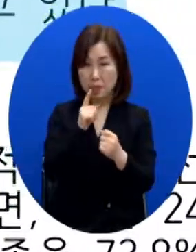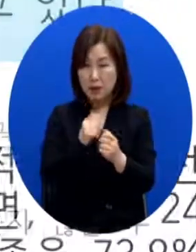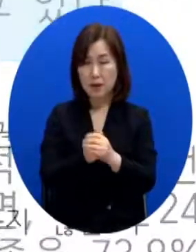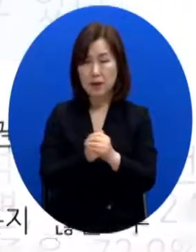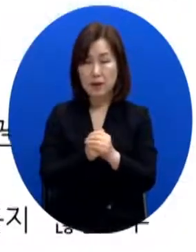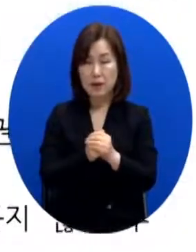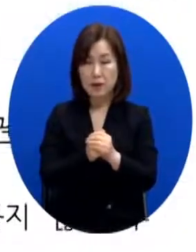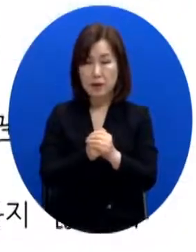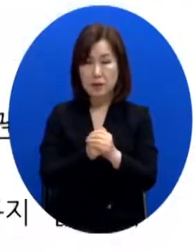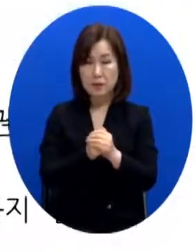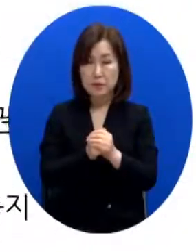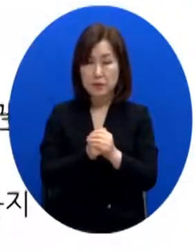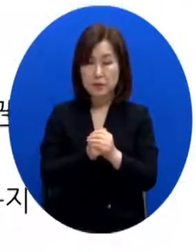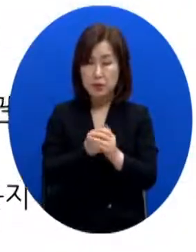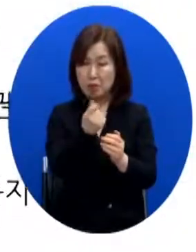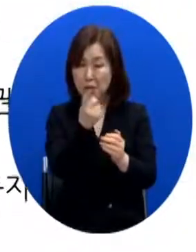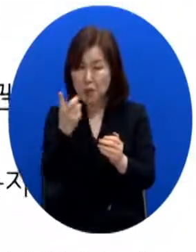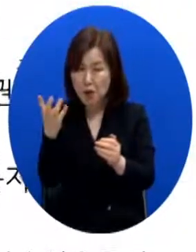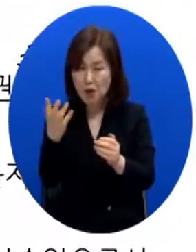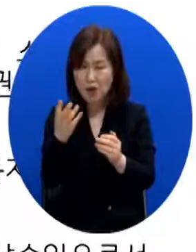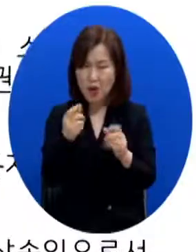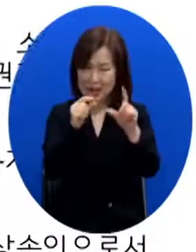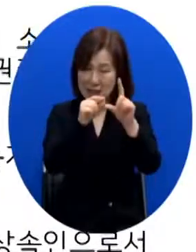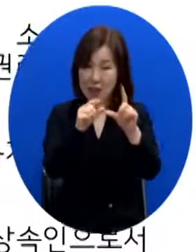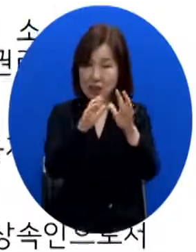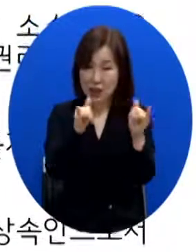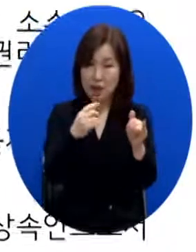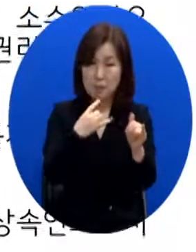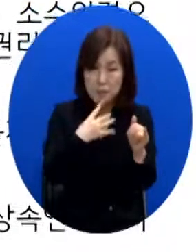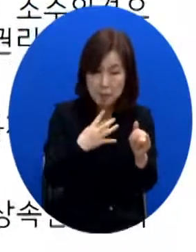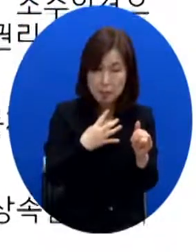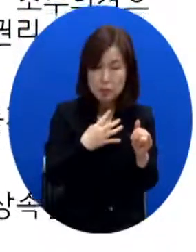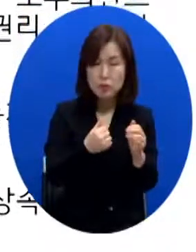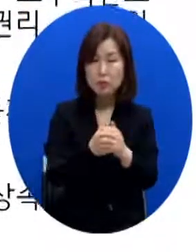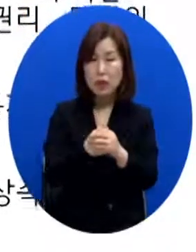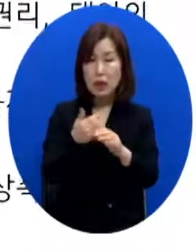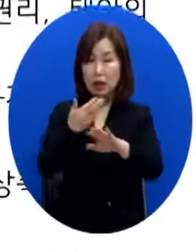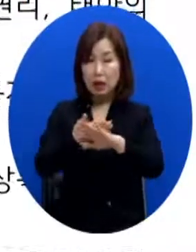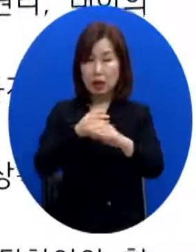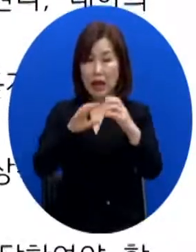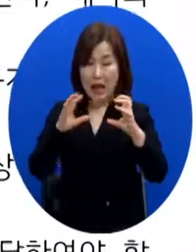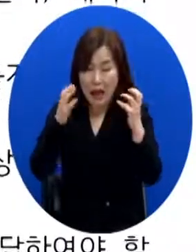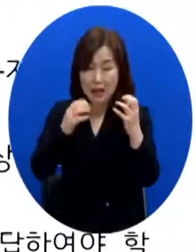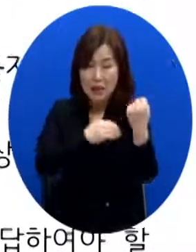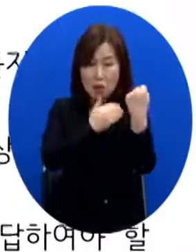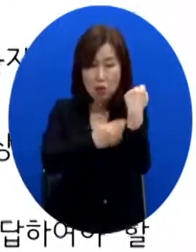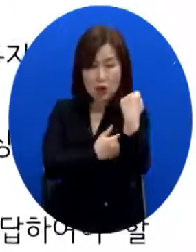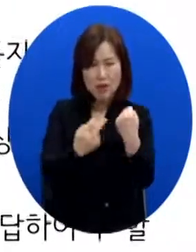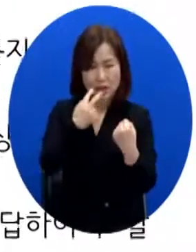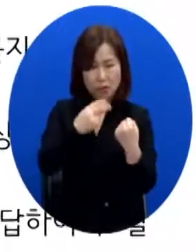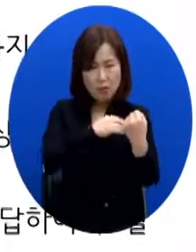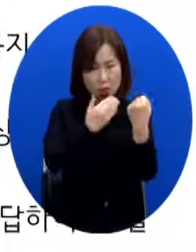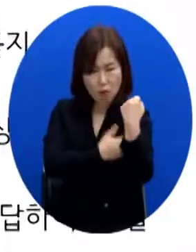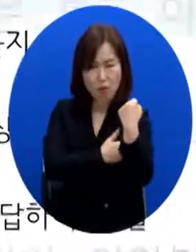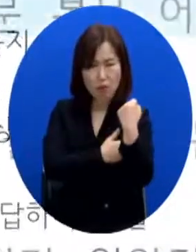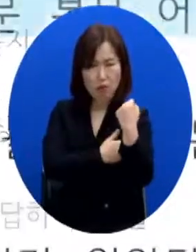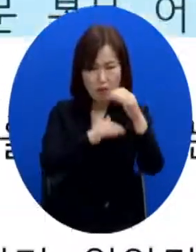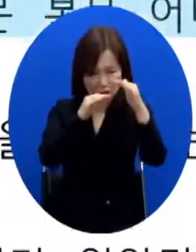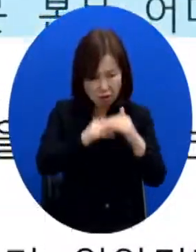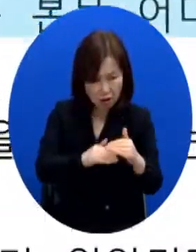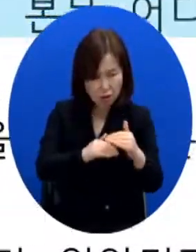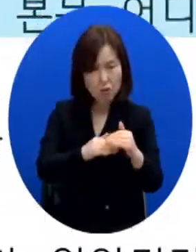이어 결정문 에는 몇명의 소수의견 말고는 본문 어디에도 태아의 권리와 생명권 에 관해 고려하지 않고 있다 고